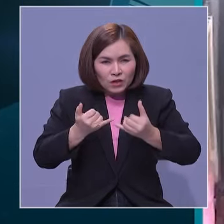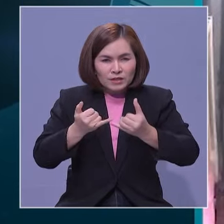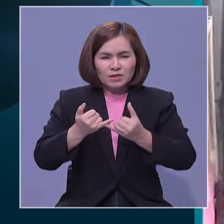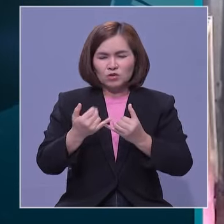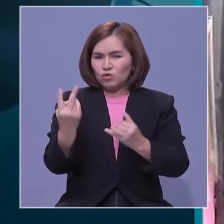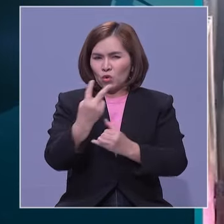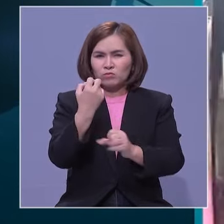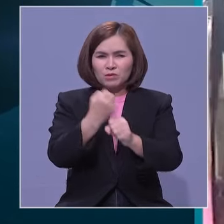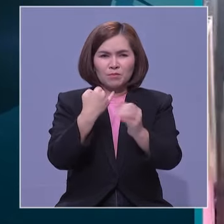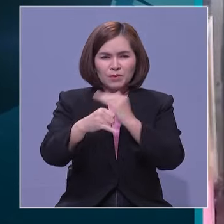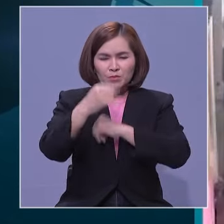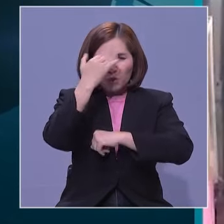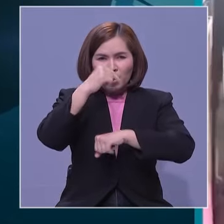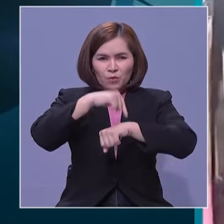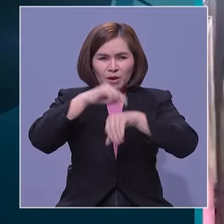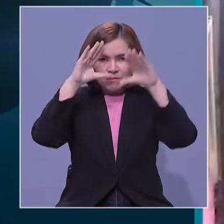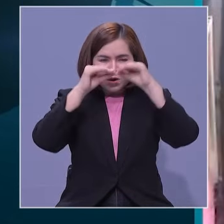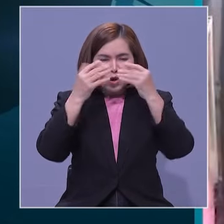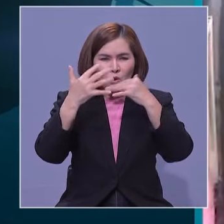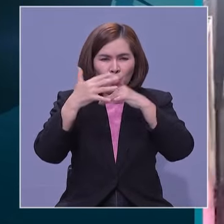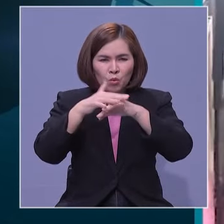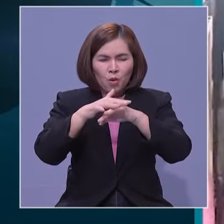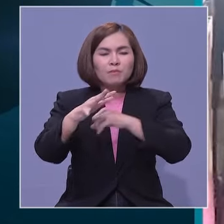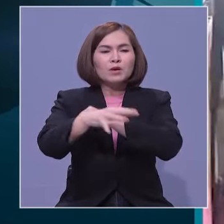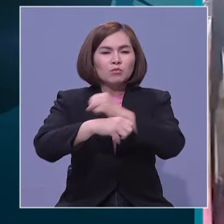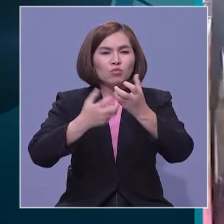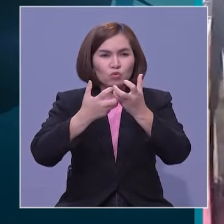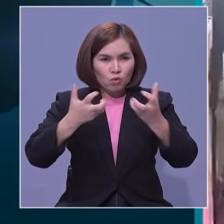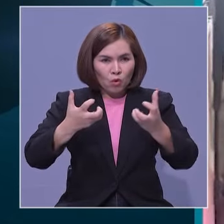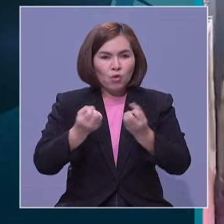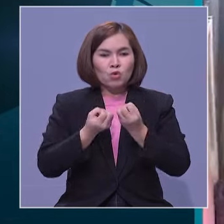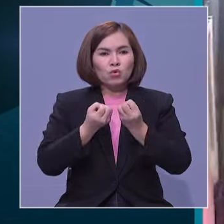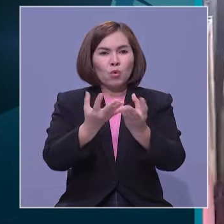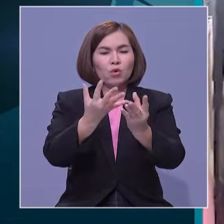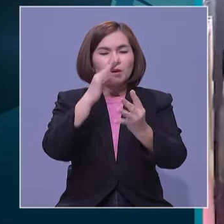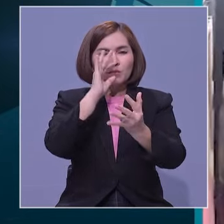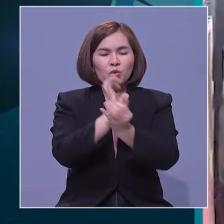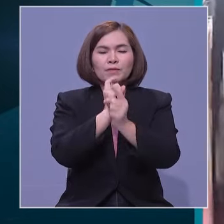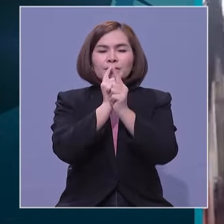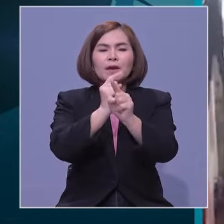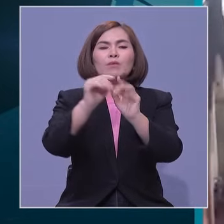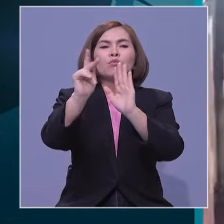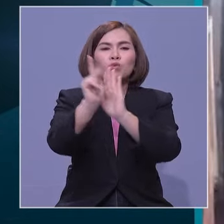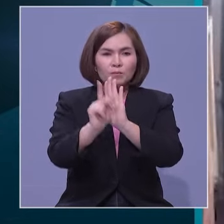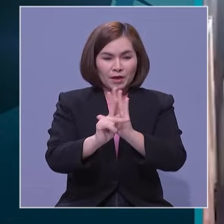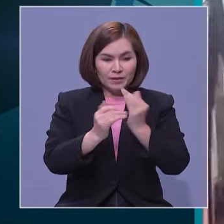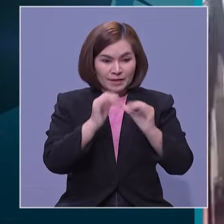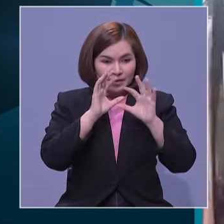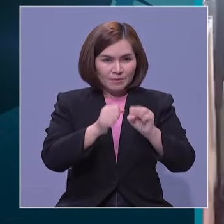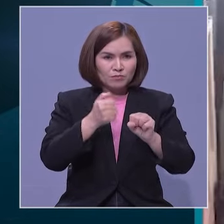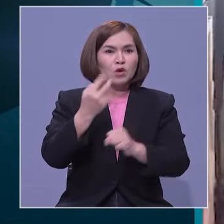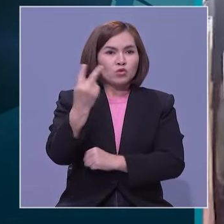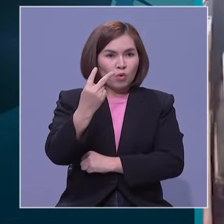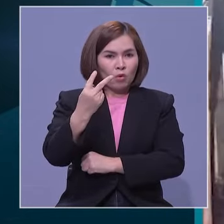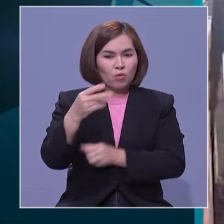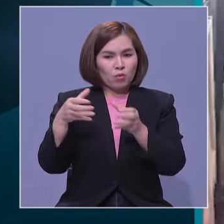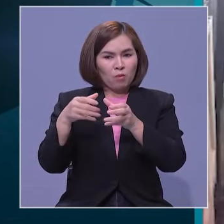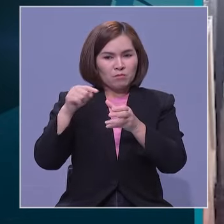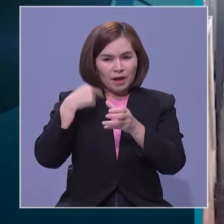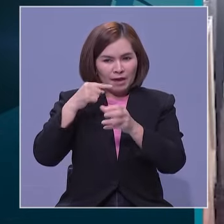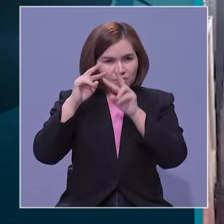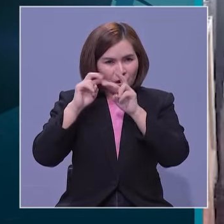ลักทรัพย์ในเวลากลลางคืนก่อนนำตัวส่งดำเนินคดีตามกฎหมายต่อไปอ่ะจับได้ 2คนเบื้องต้นต้องขยายผลกัน